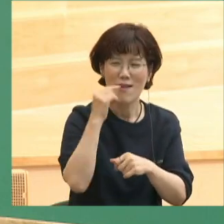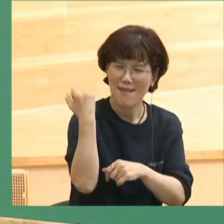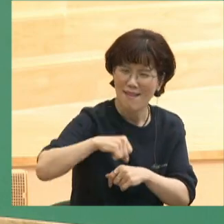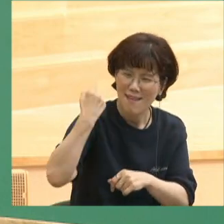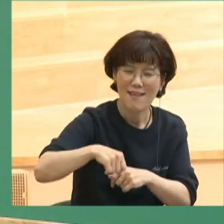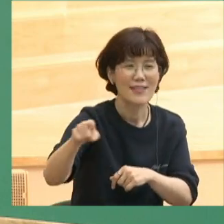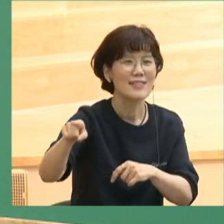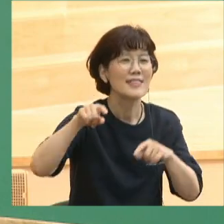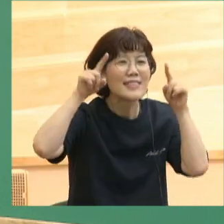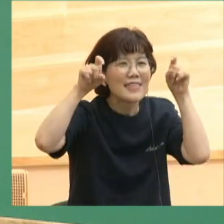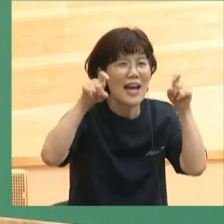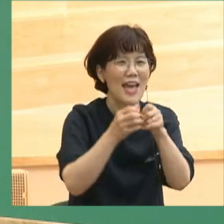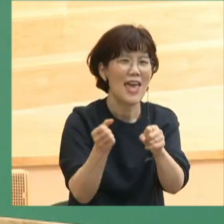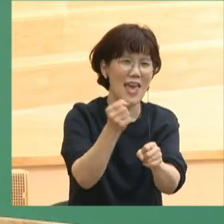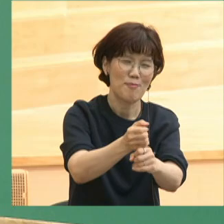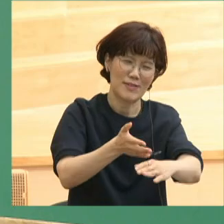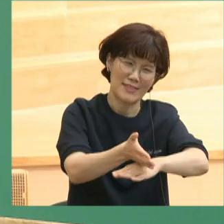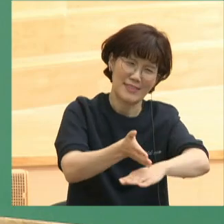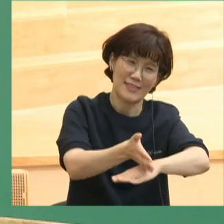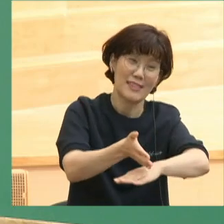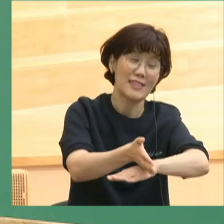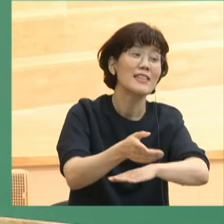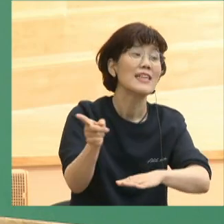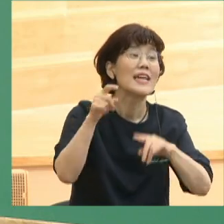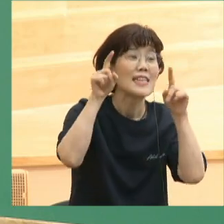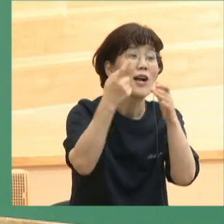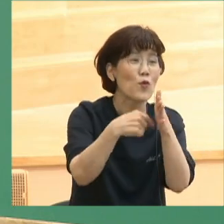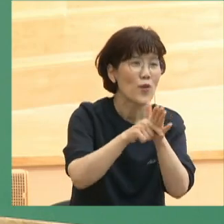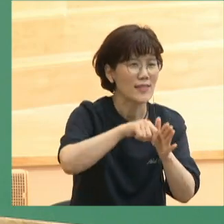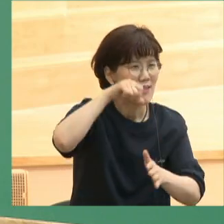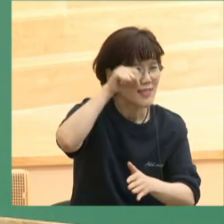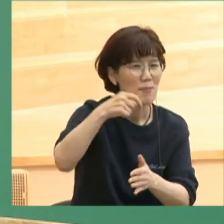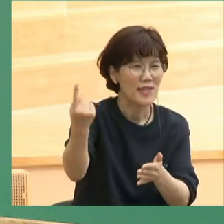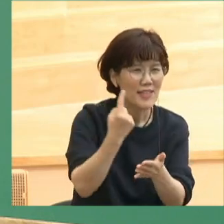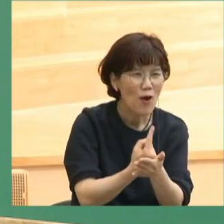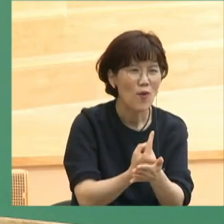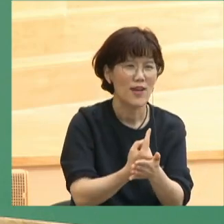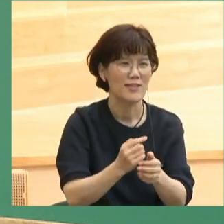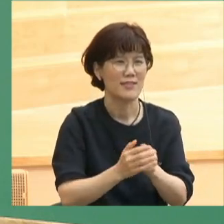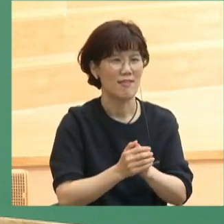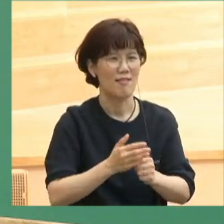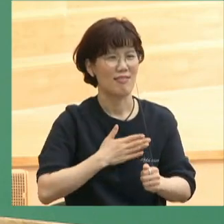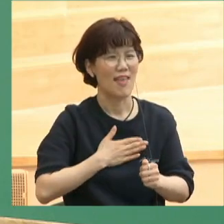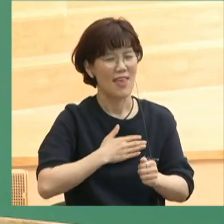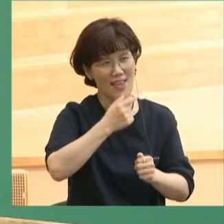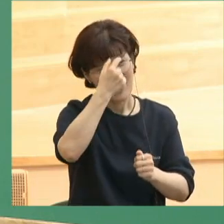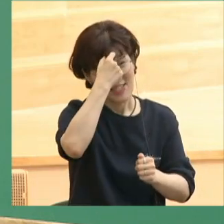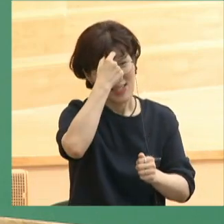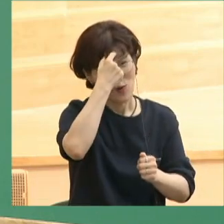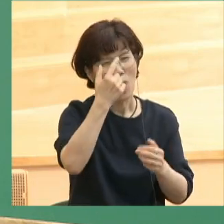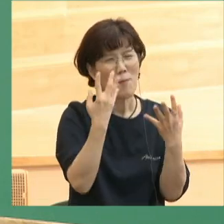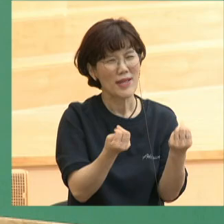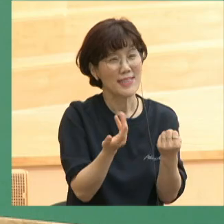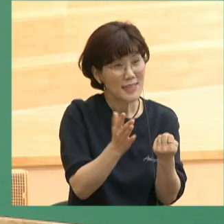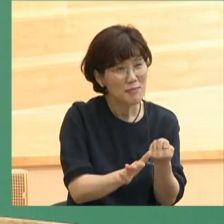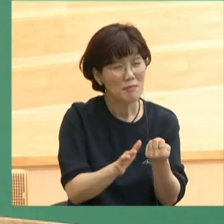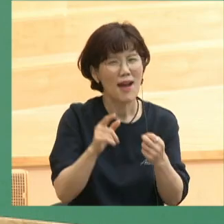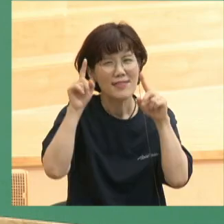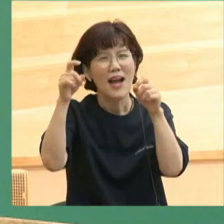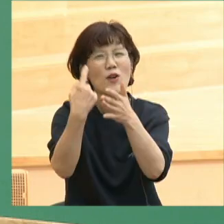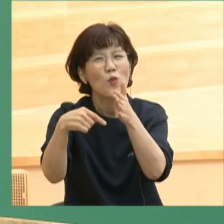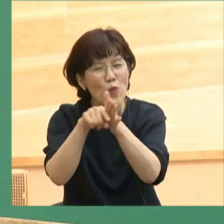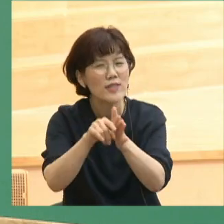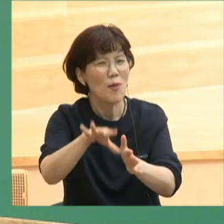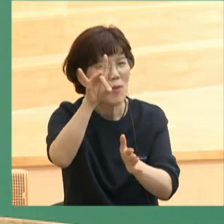양떼들, 회복이 더딘 이 양떼들을 가지고 새벽에 나와도 자기 기도가 한 움큼이지만 그래도 이 양떼들을